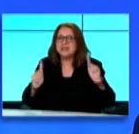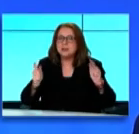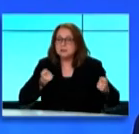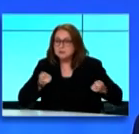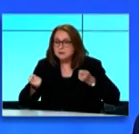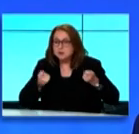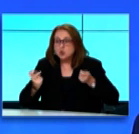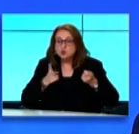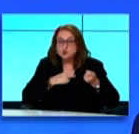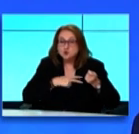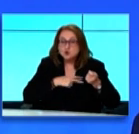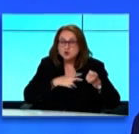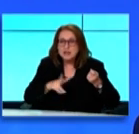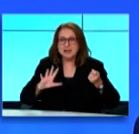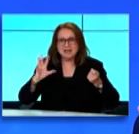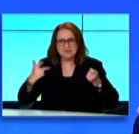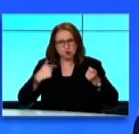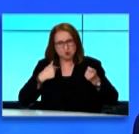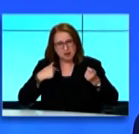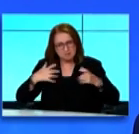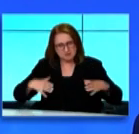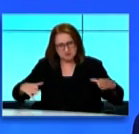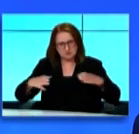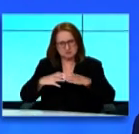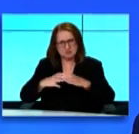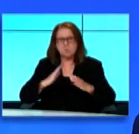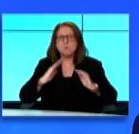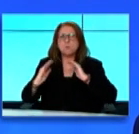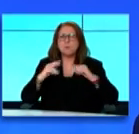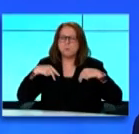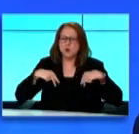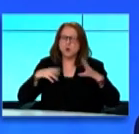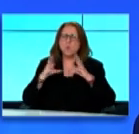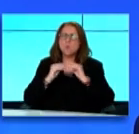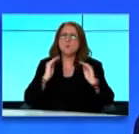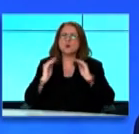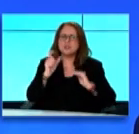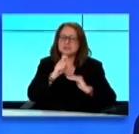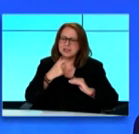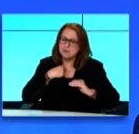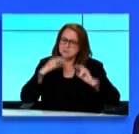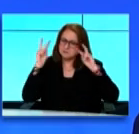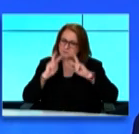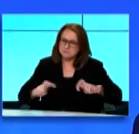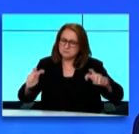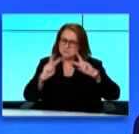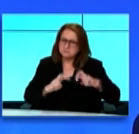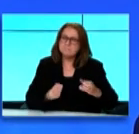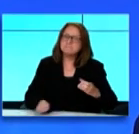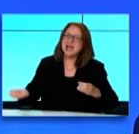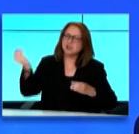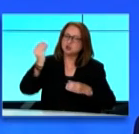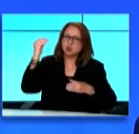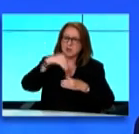μεγαλύτερη εμπλοκή. Δύο παραδείγματα. Τι δούλεψε καλά και τι δεν δούλεψε καλά. Με πρωτοβουλία